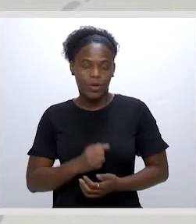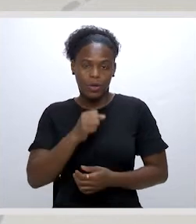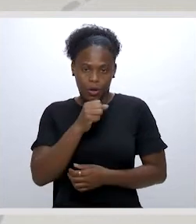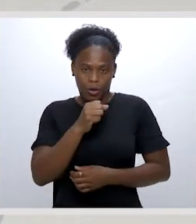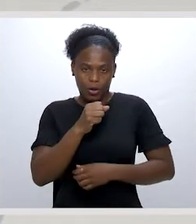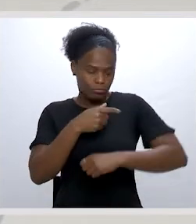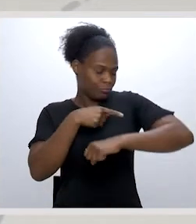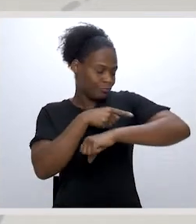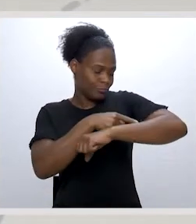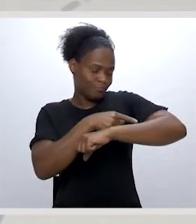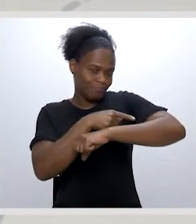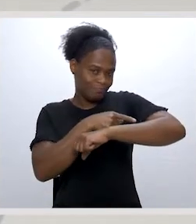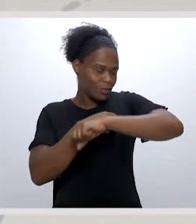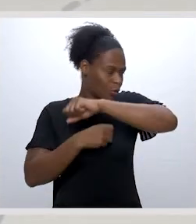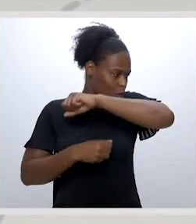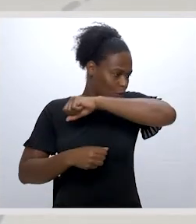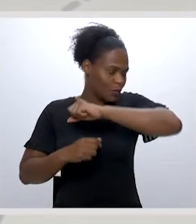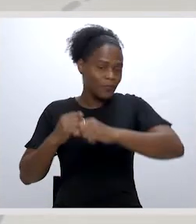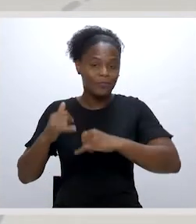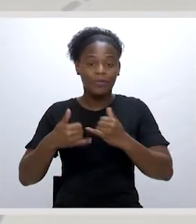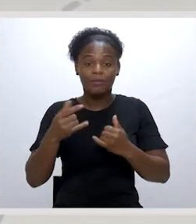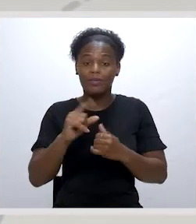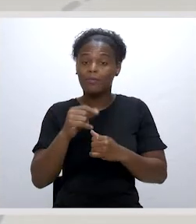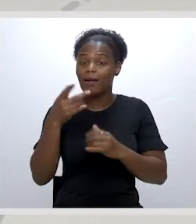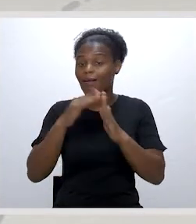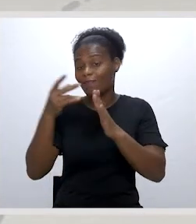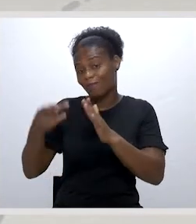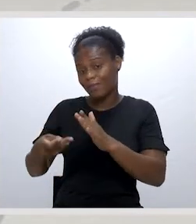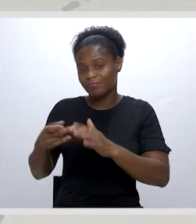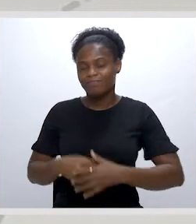dans le pli de votre coude et restez à la maison.